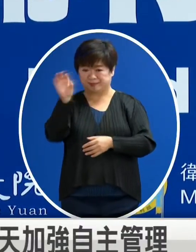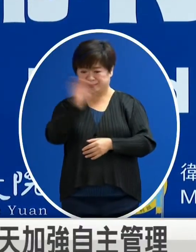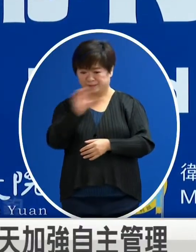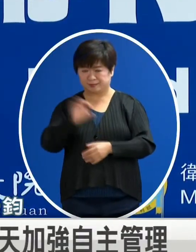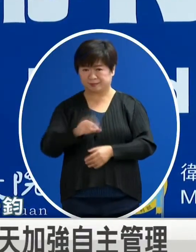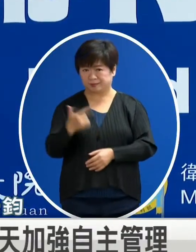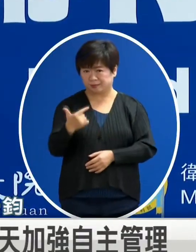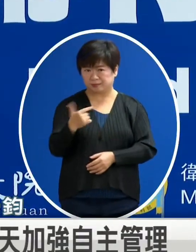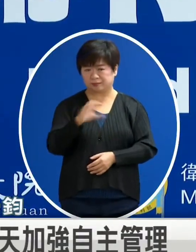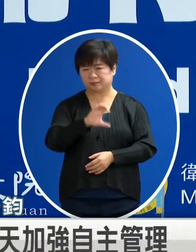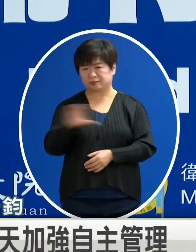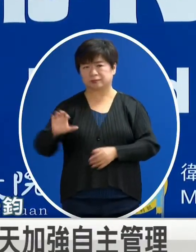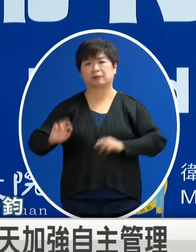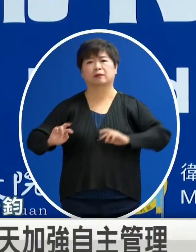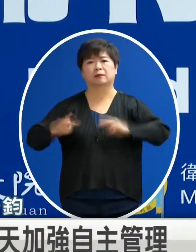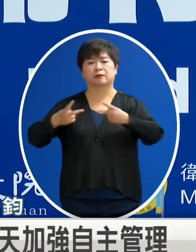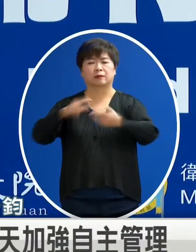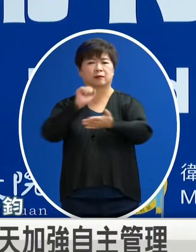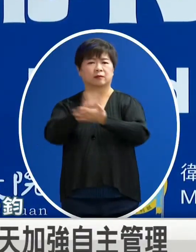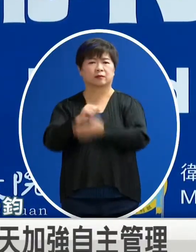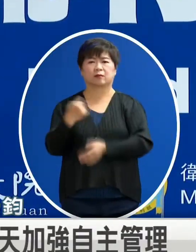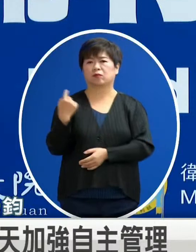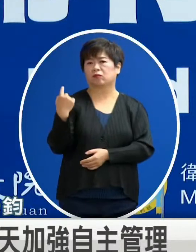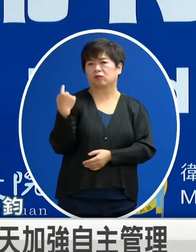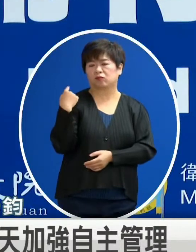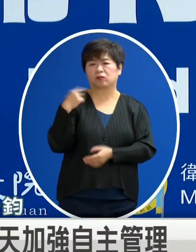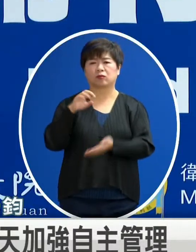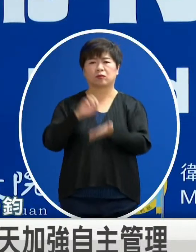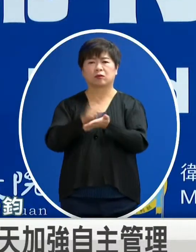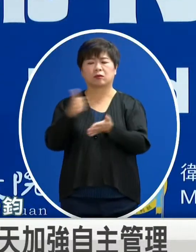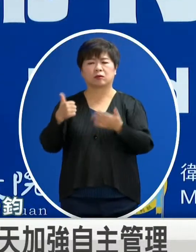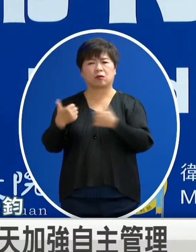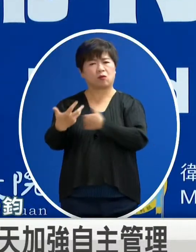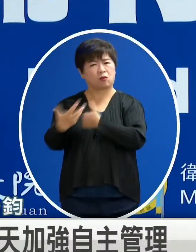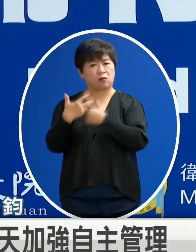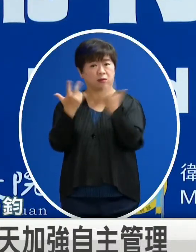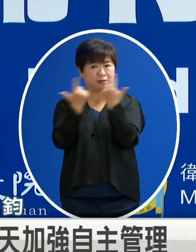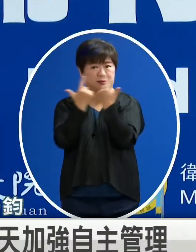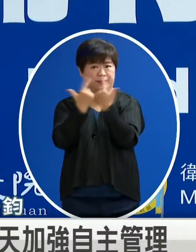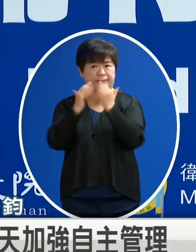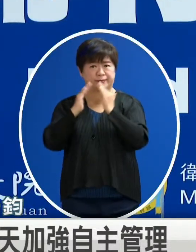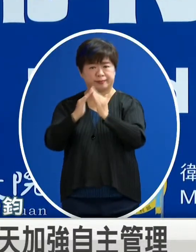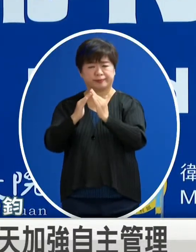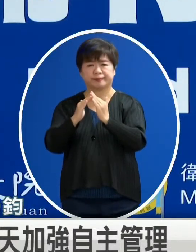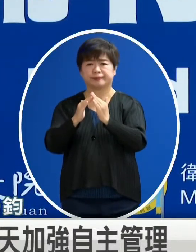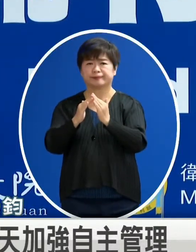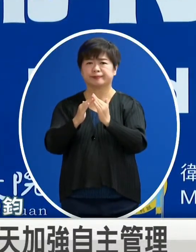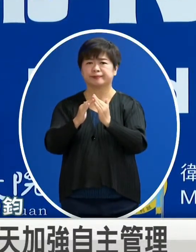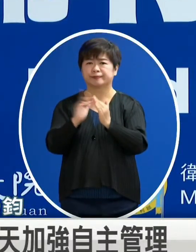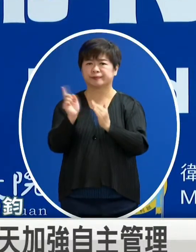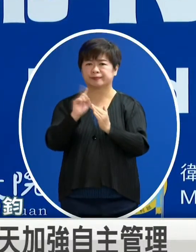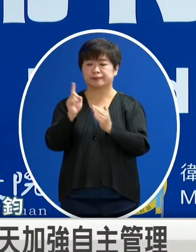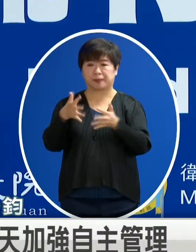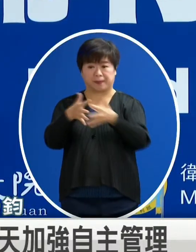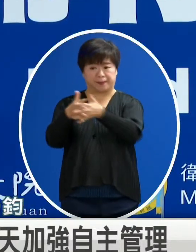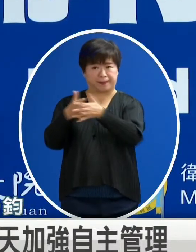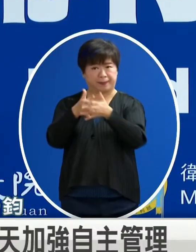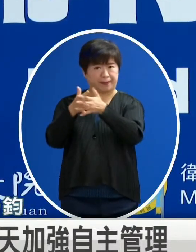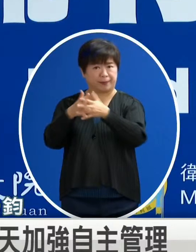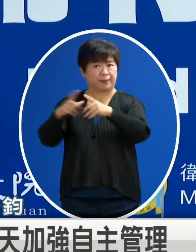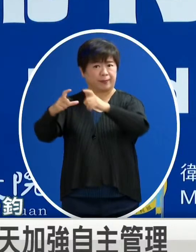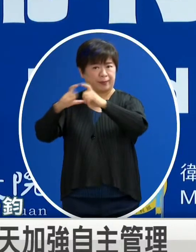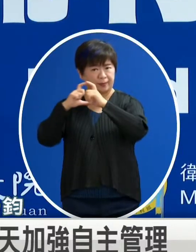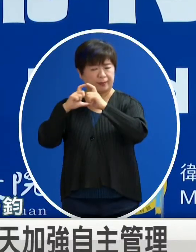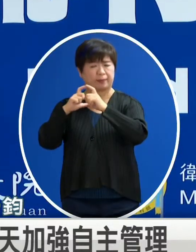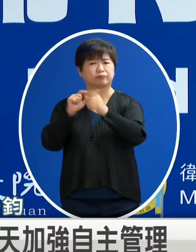有一例改判的病例哈，这个也是昨天有记者朋友有问到台北市的一个这个美国回